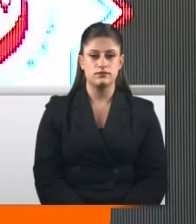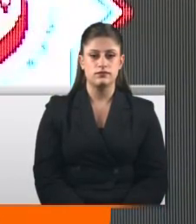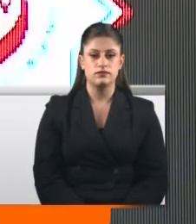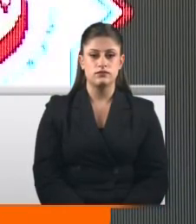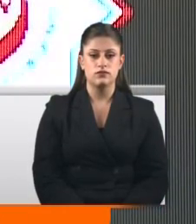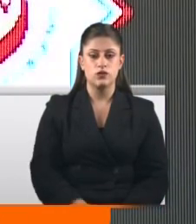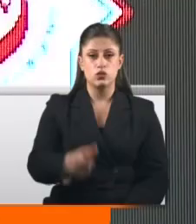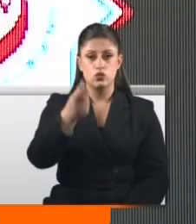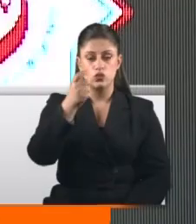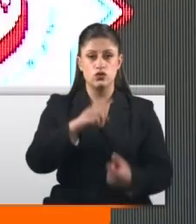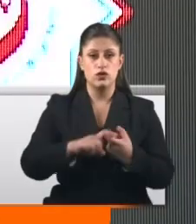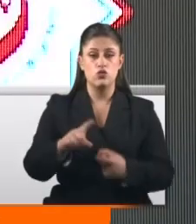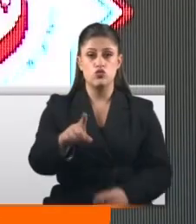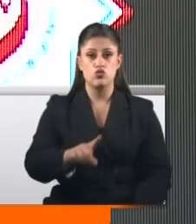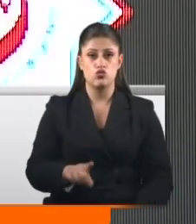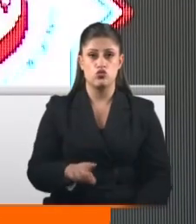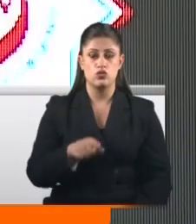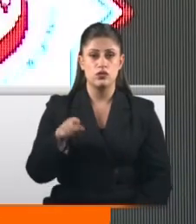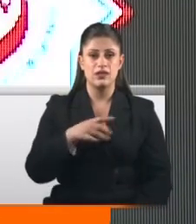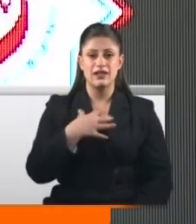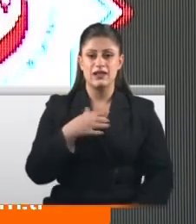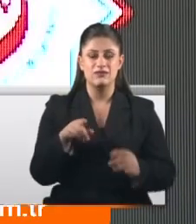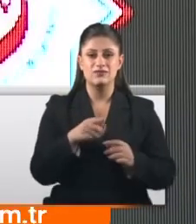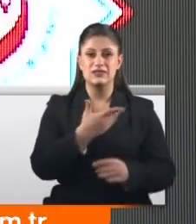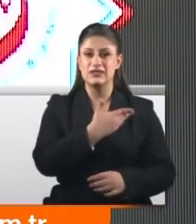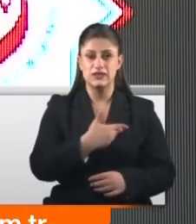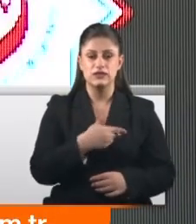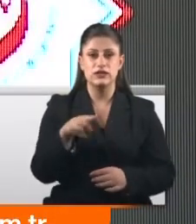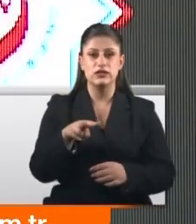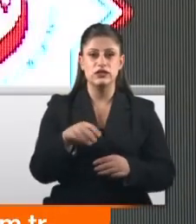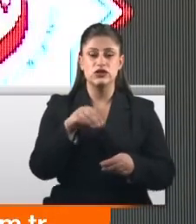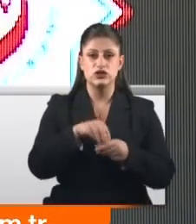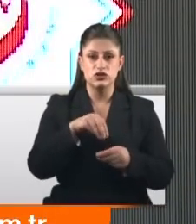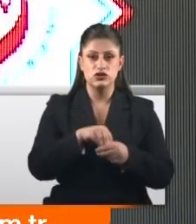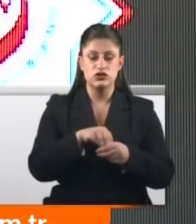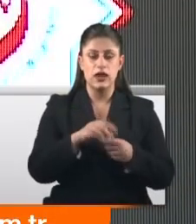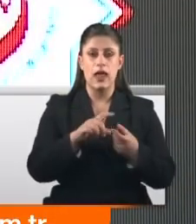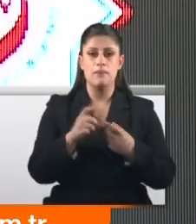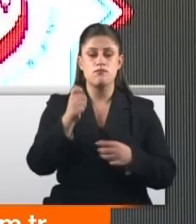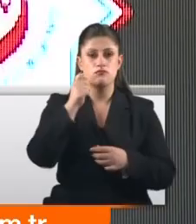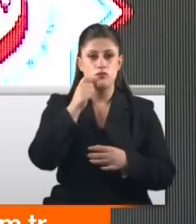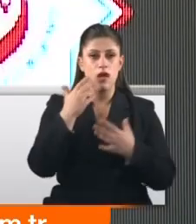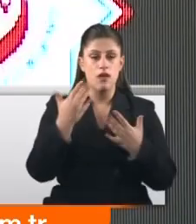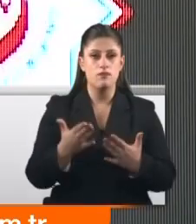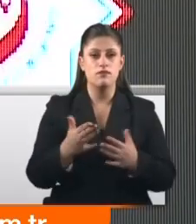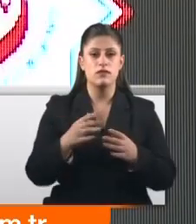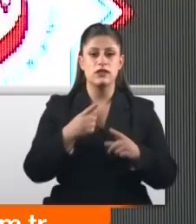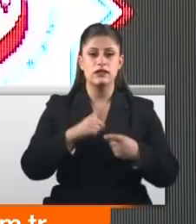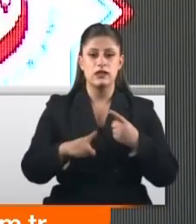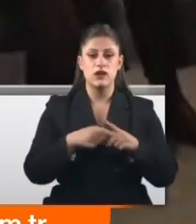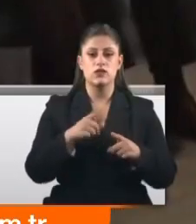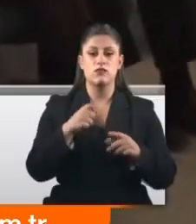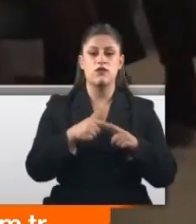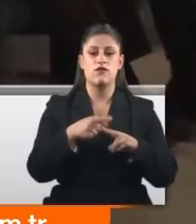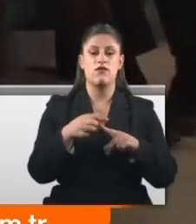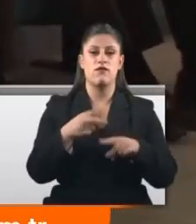Türk ile Kürtlerin birbirini sevmesi her iki taraf için hem dini hem de siyasi bir